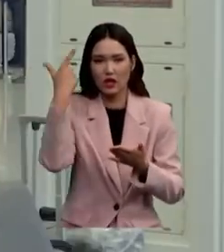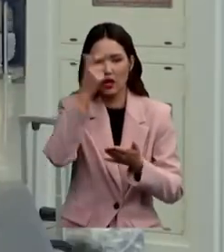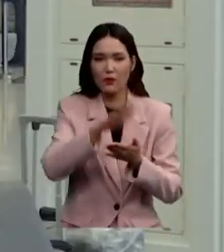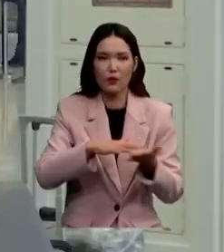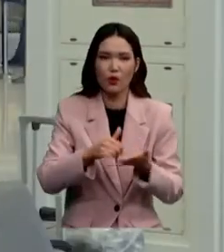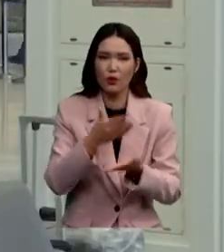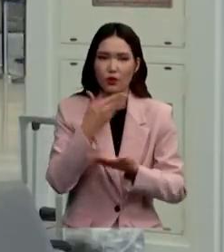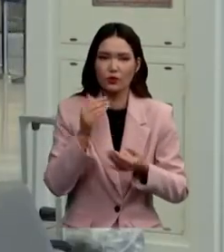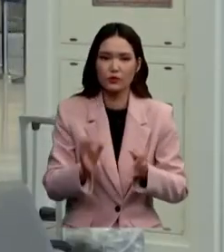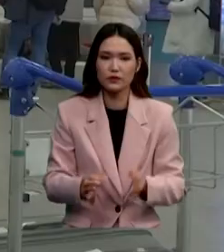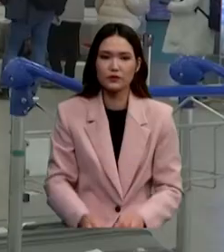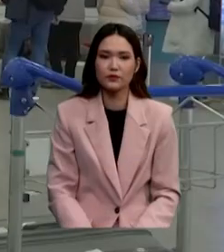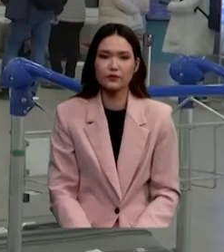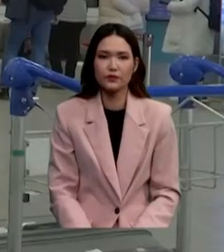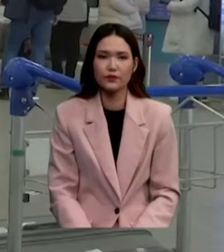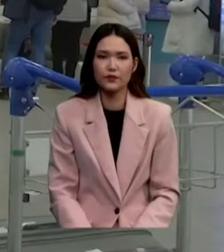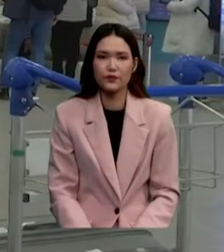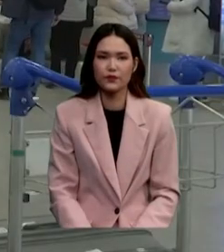жойылып кеткен жоқ.